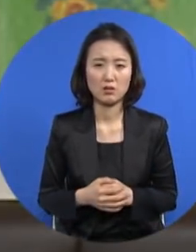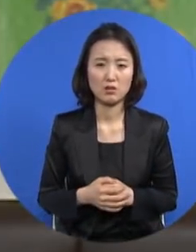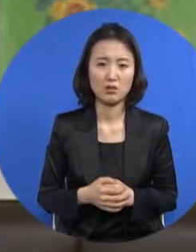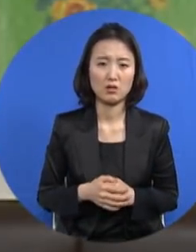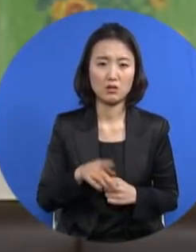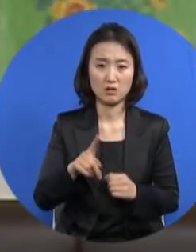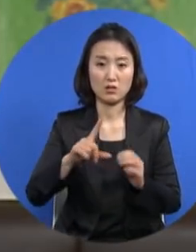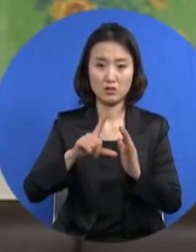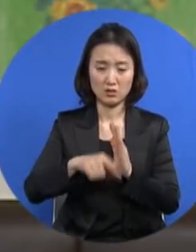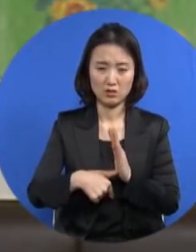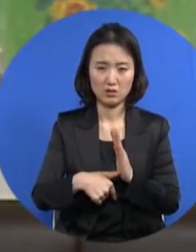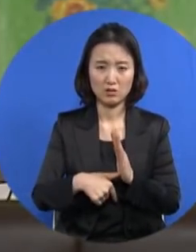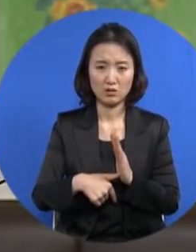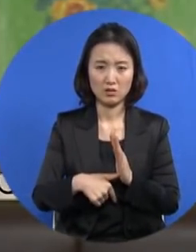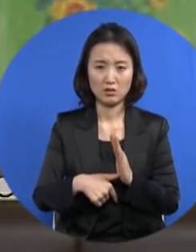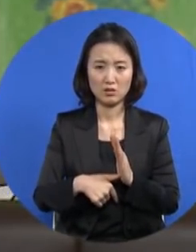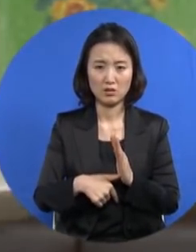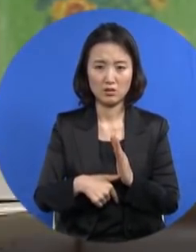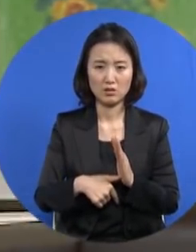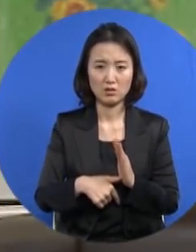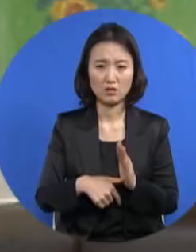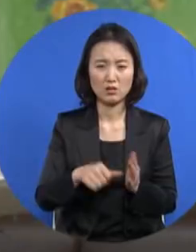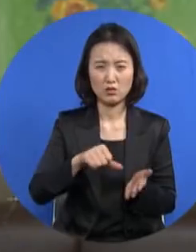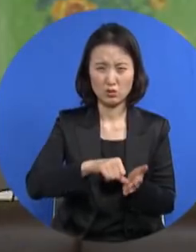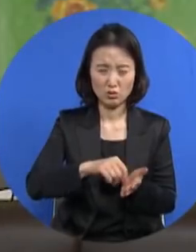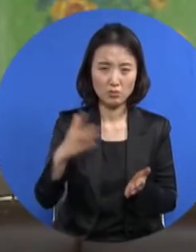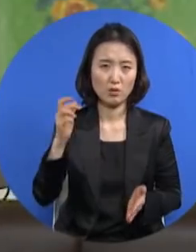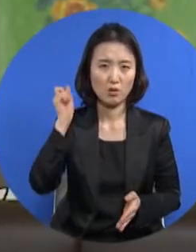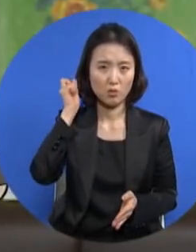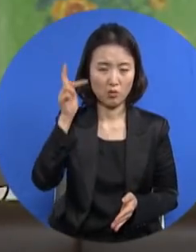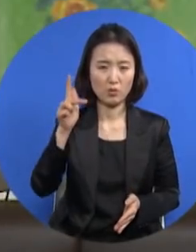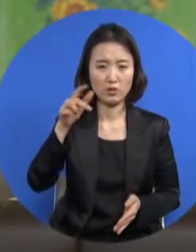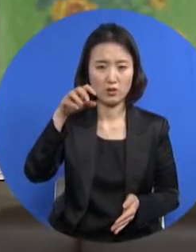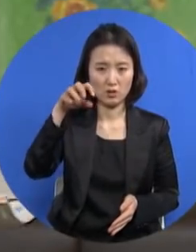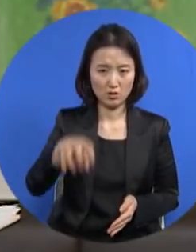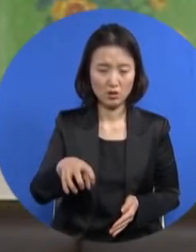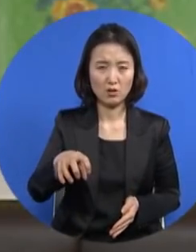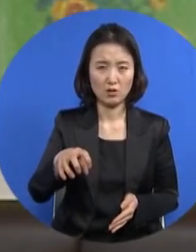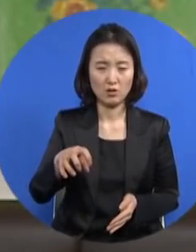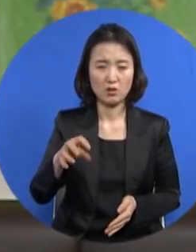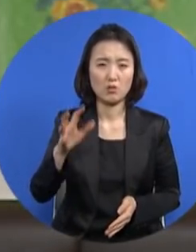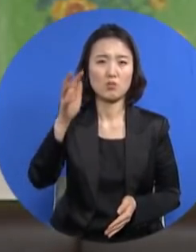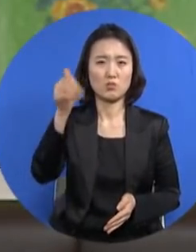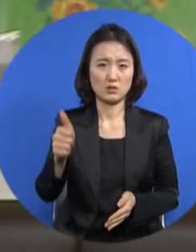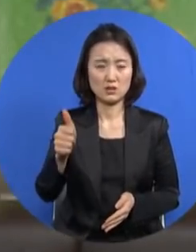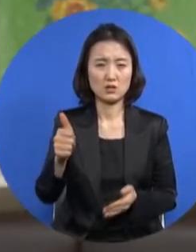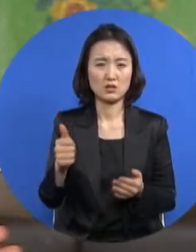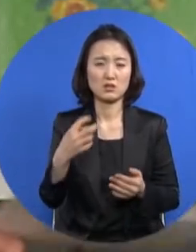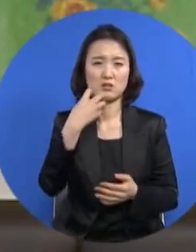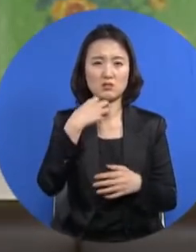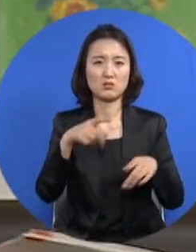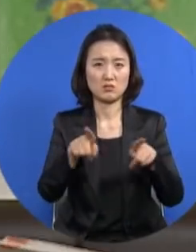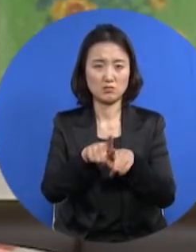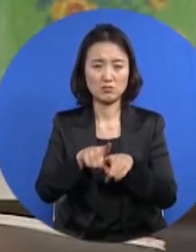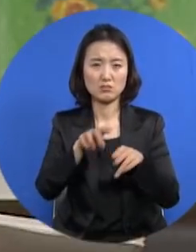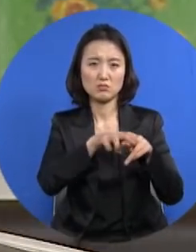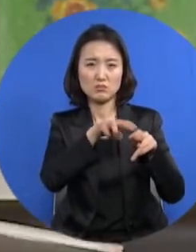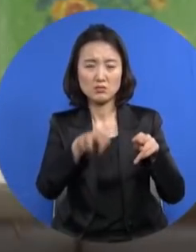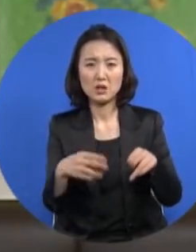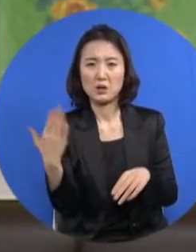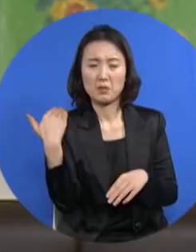그 당시에 아꺼라는 유명한 호텔 체인의 회장님이셨거든요. 아, 그리고 이제 막 그만두신 지 얼마